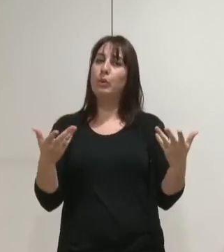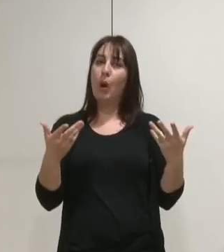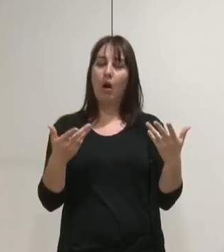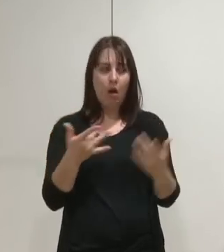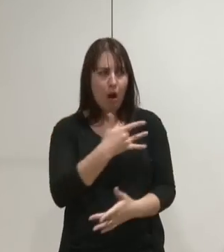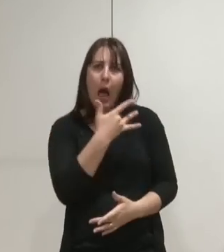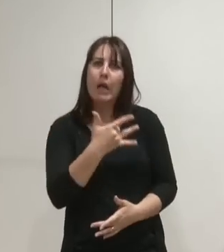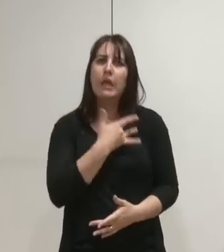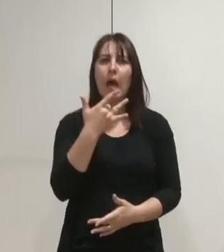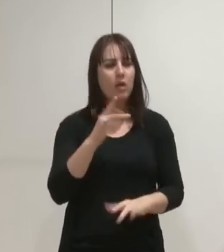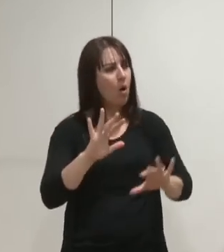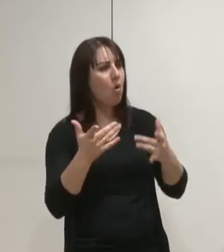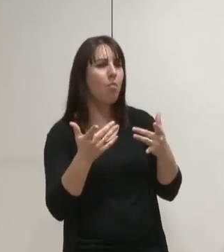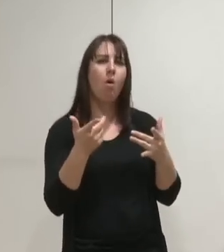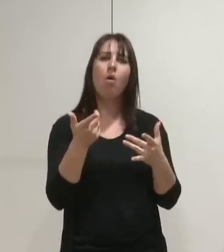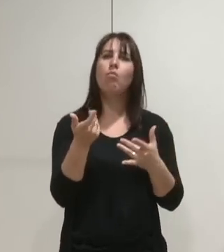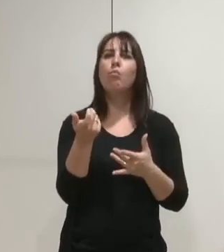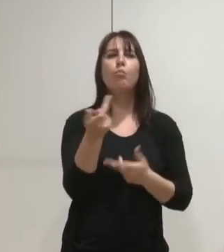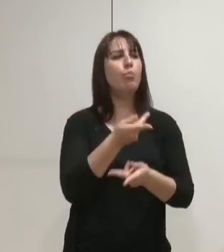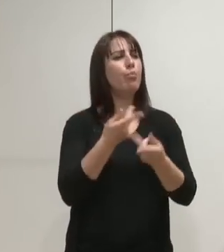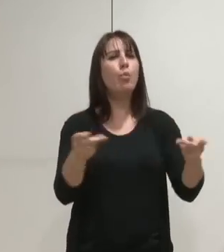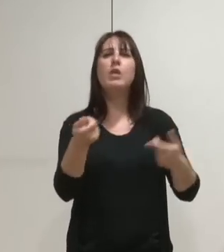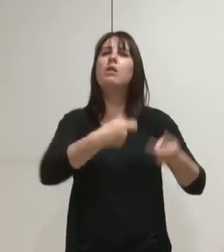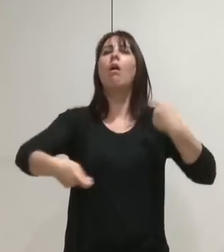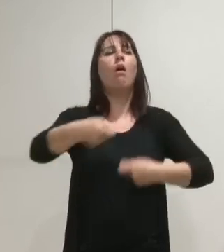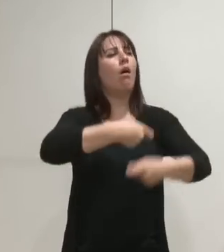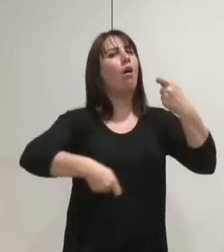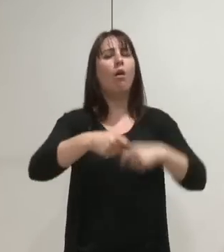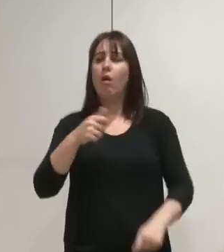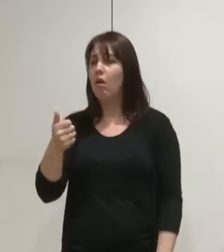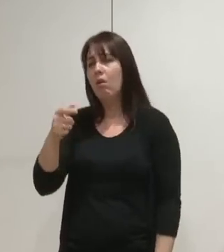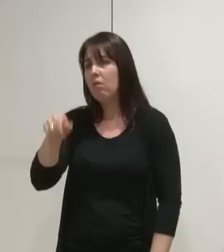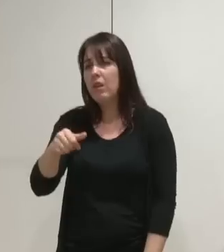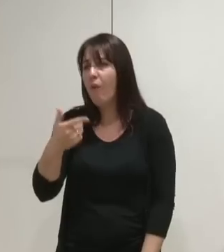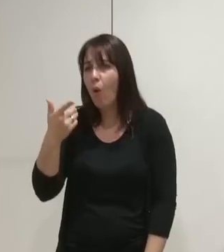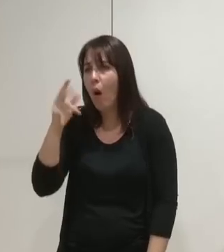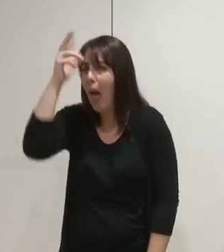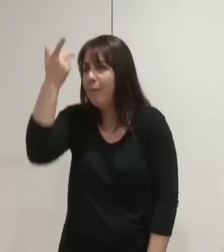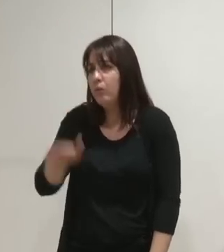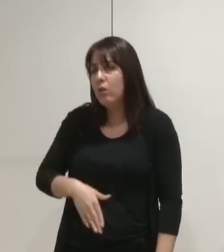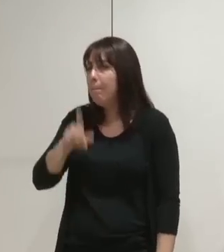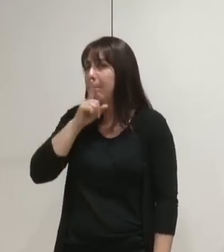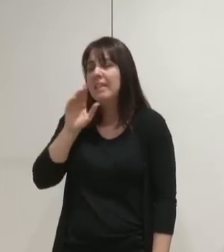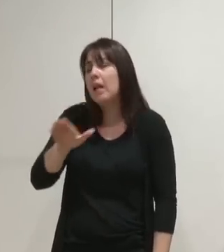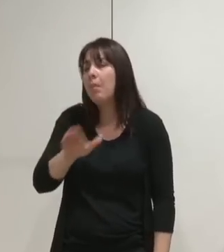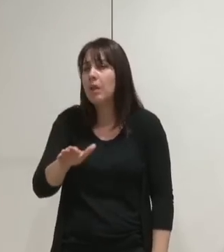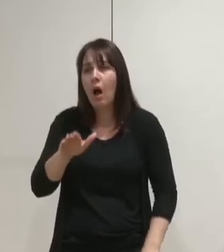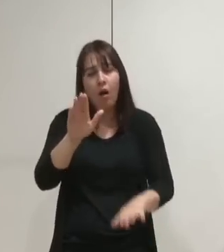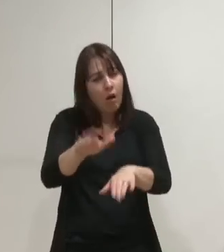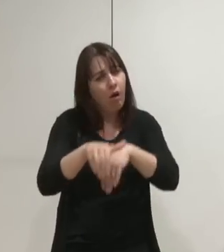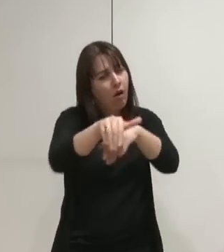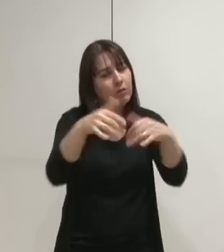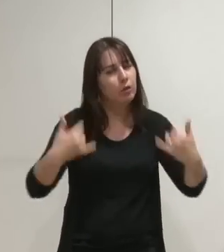près aux conditions d'utilisation de l'argent public voilà il faudra que vous vous y habituez bon c'est comme ça et ça